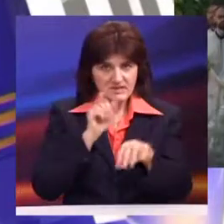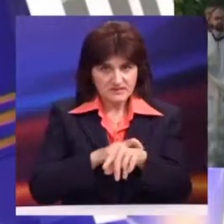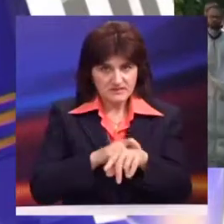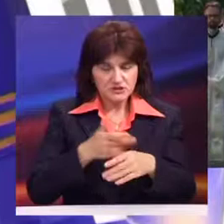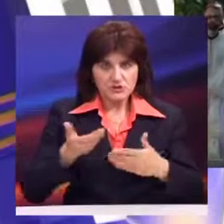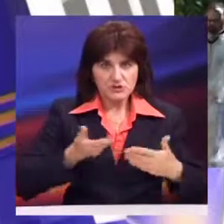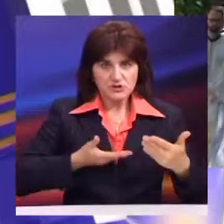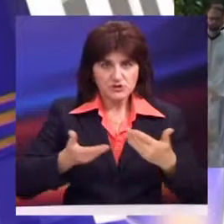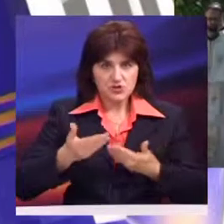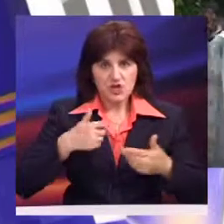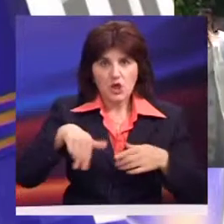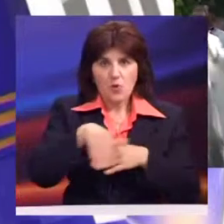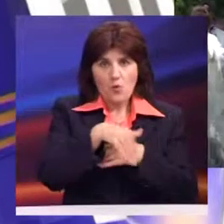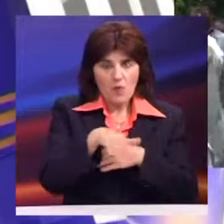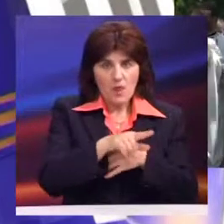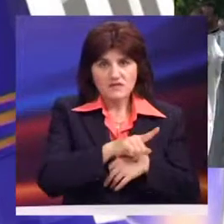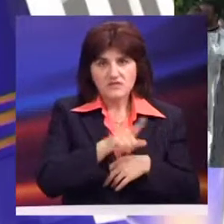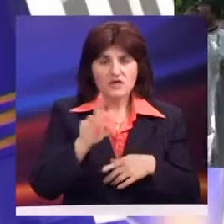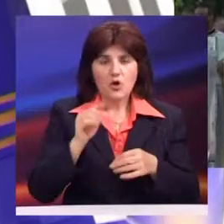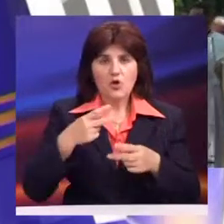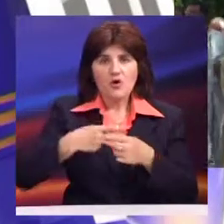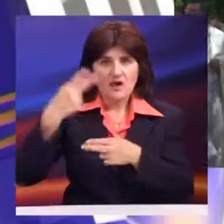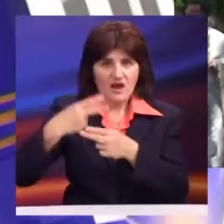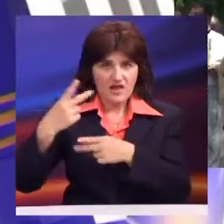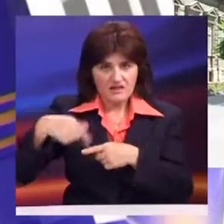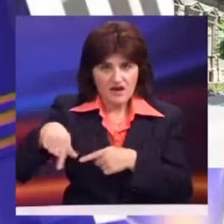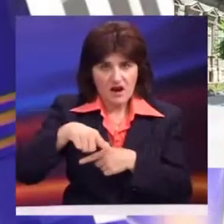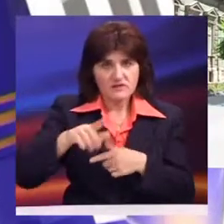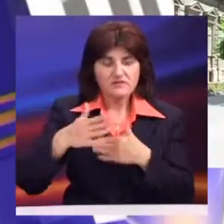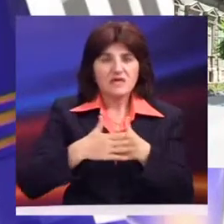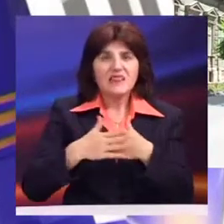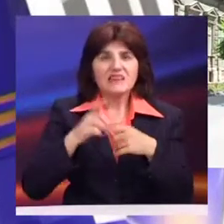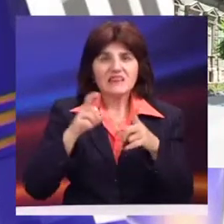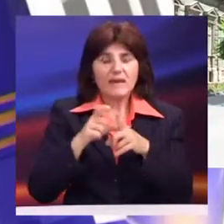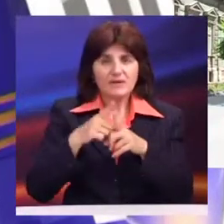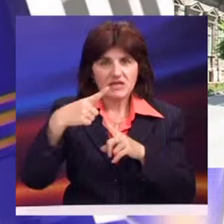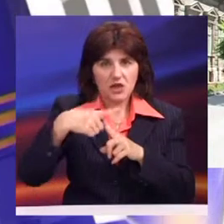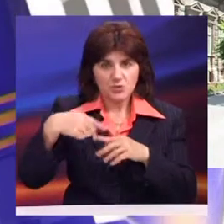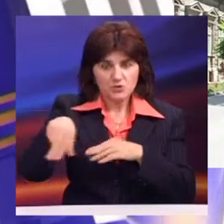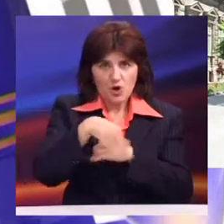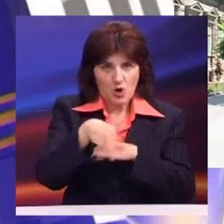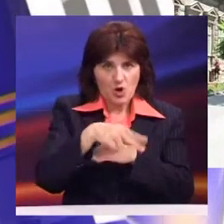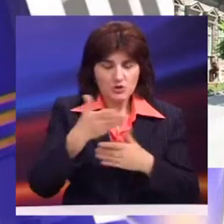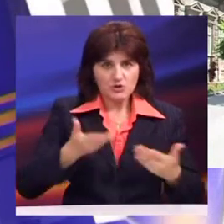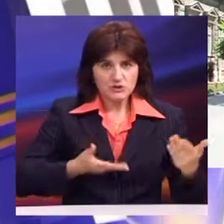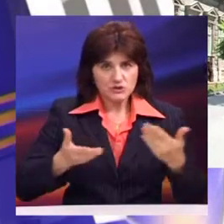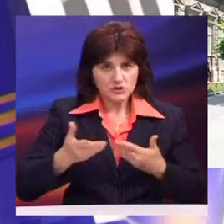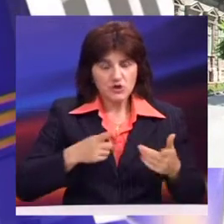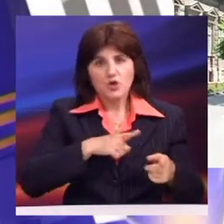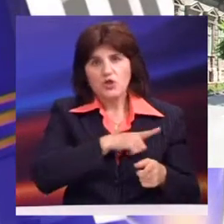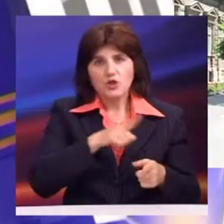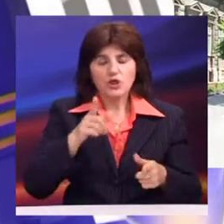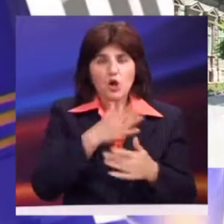iz hrama. Litija se kretala Zmajovinom ulicom do aleje Maršala Tita, zatim ulicom Dimitrija Tucovića kroz Korzo, ulicom